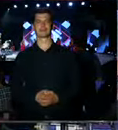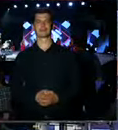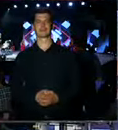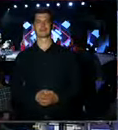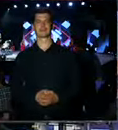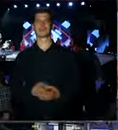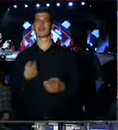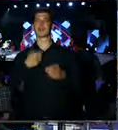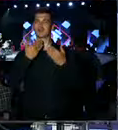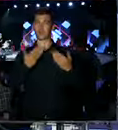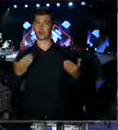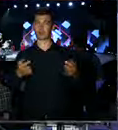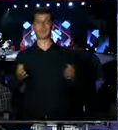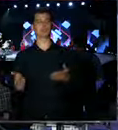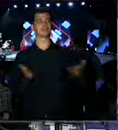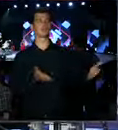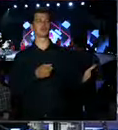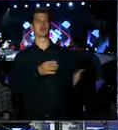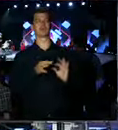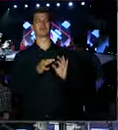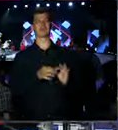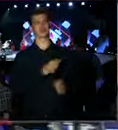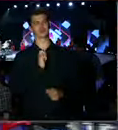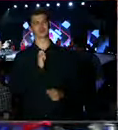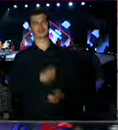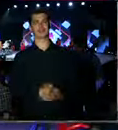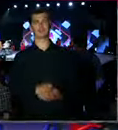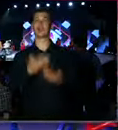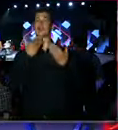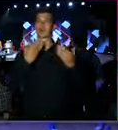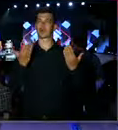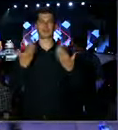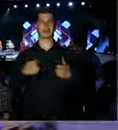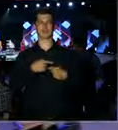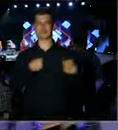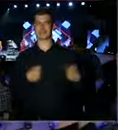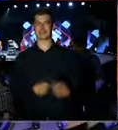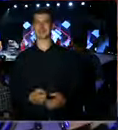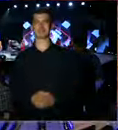Ja dziękuję i oddaję głos już prowadzącej. Dziękujemy bardzo serdecznie.